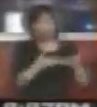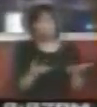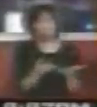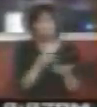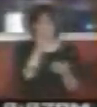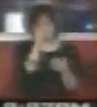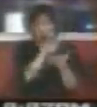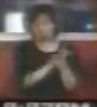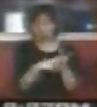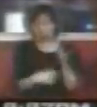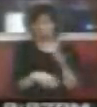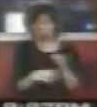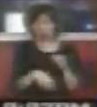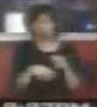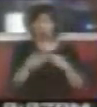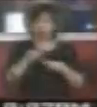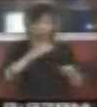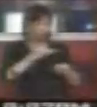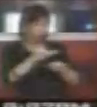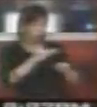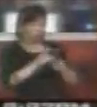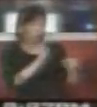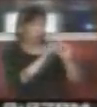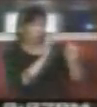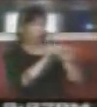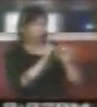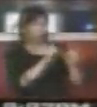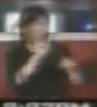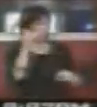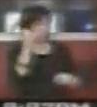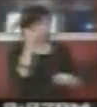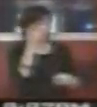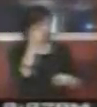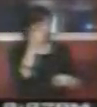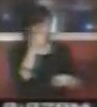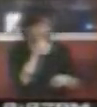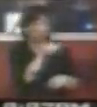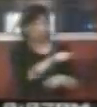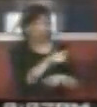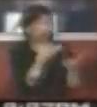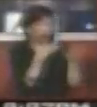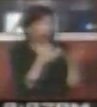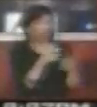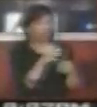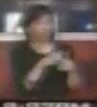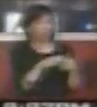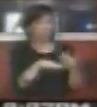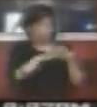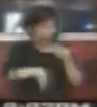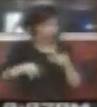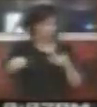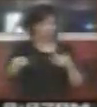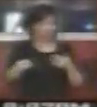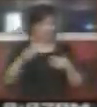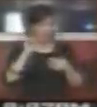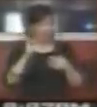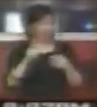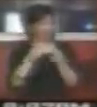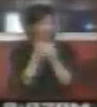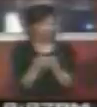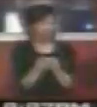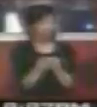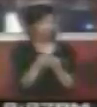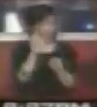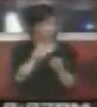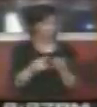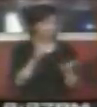mga negosyador ang hostage taker na kinilalang si Jerry De Leon. Ang hiling daw ni De Leon, makipagbalikan sa kanya ang dating karelasyon.